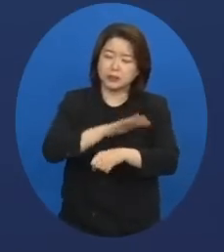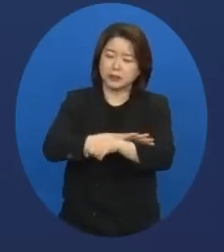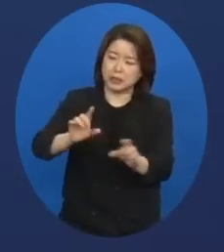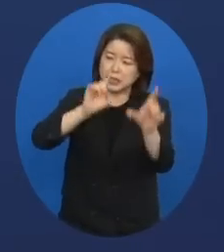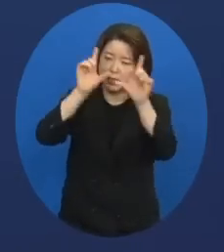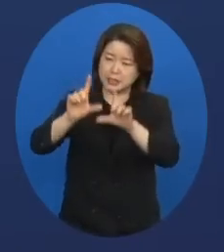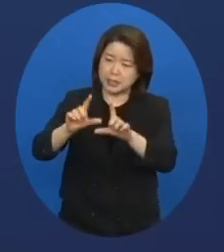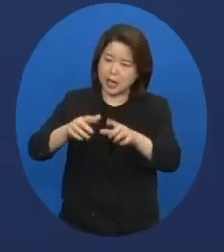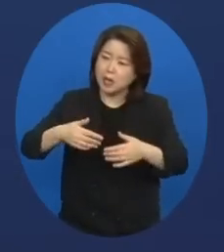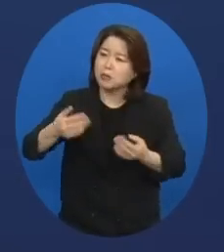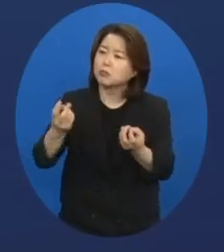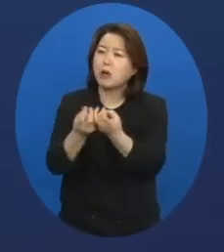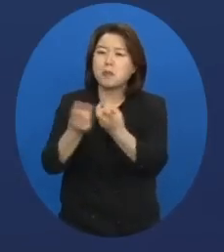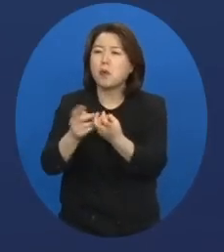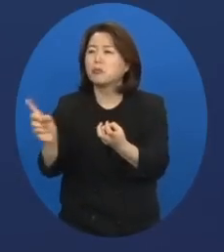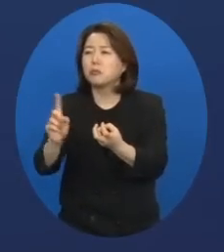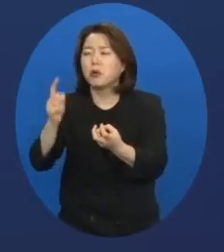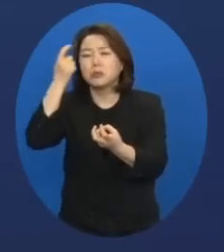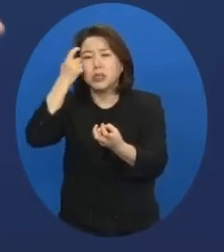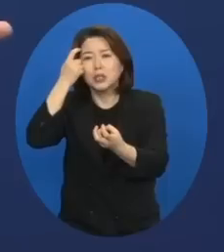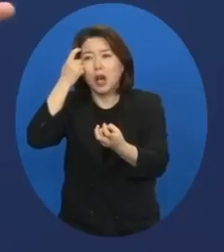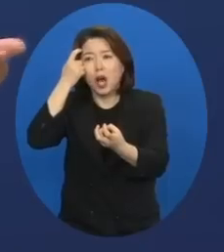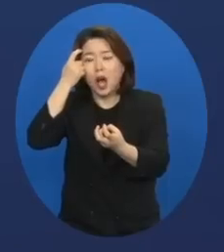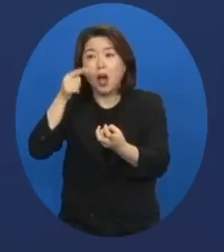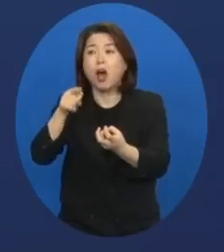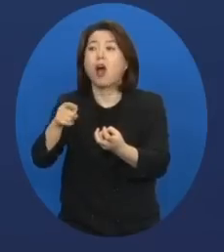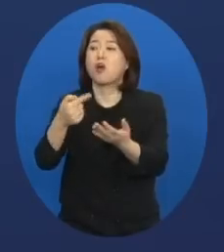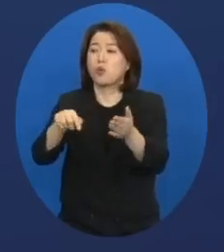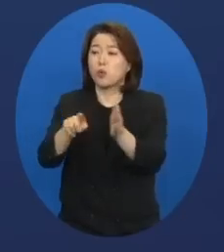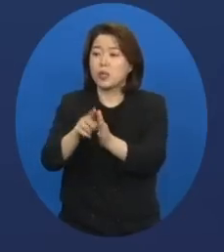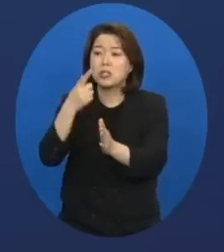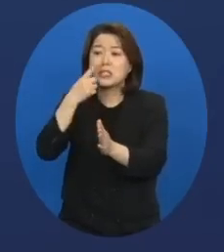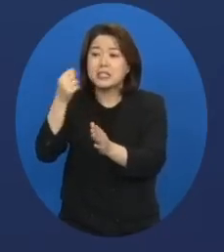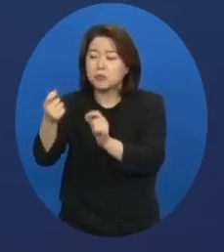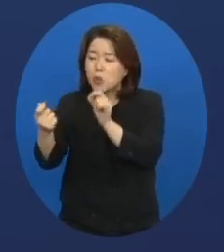길로 가야지. 그러려면 친일 행각을 해야 되는